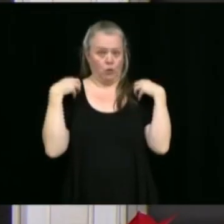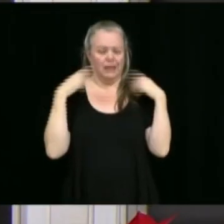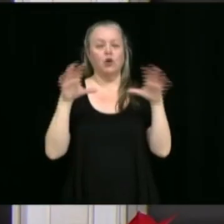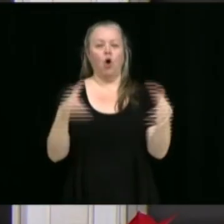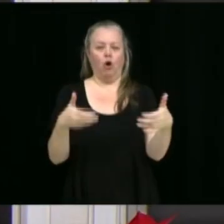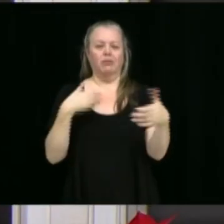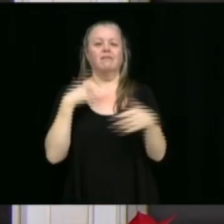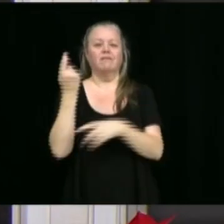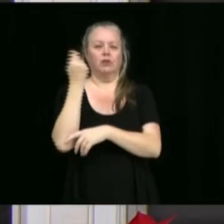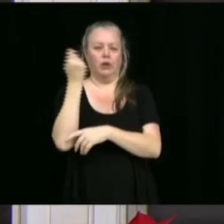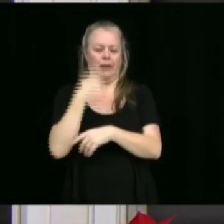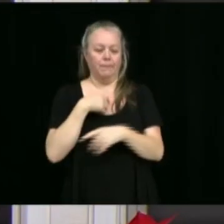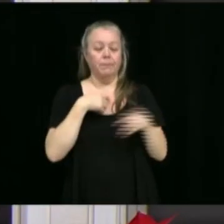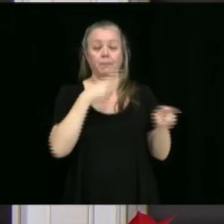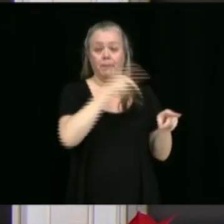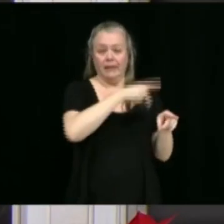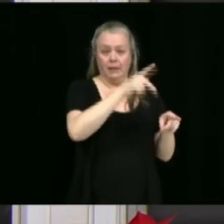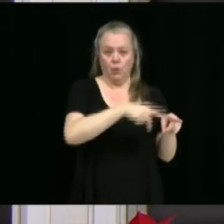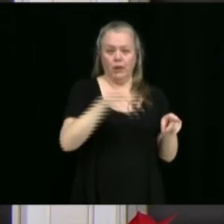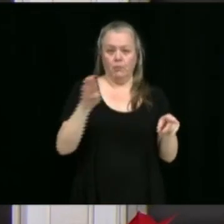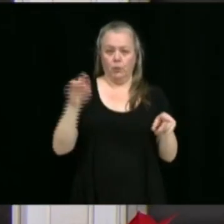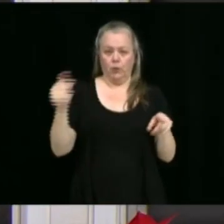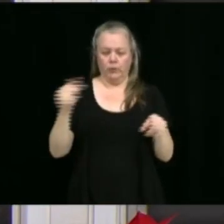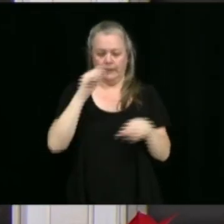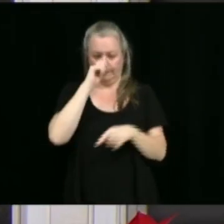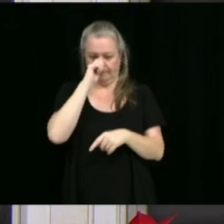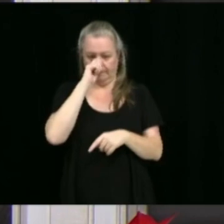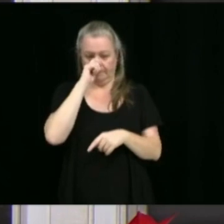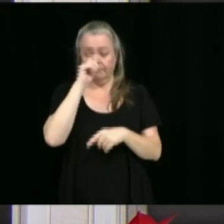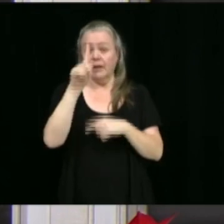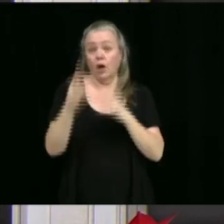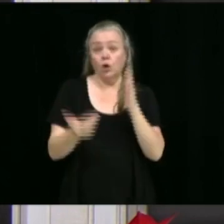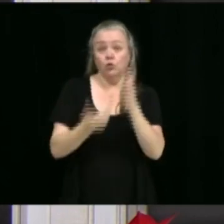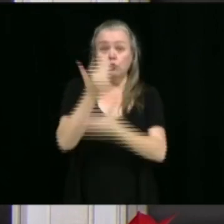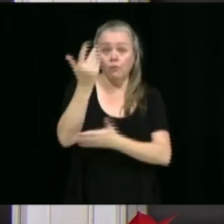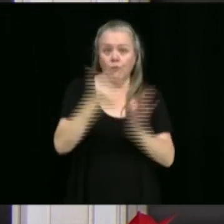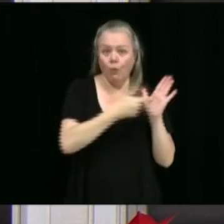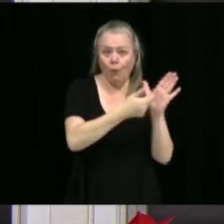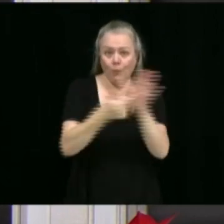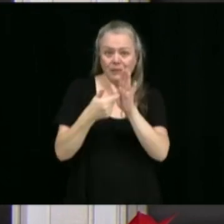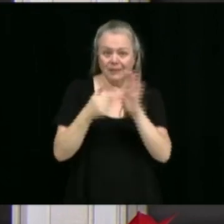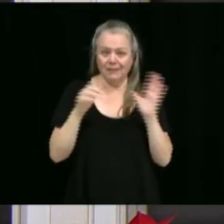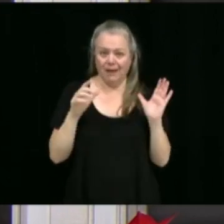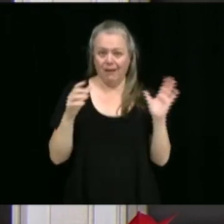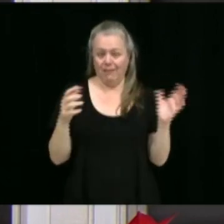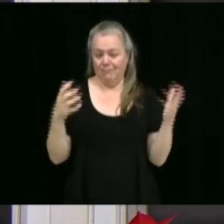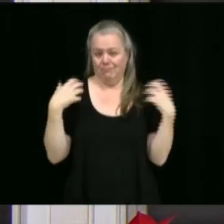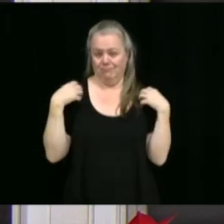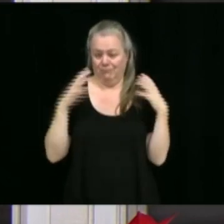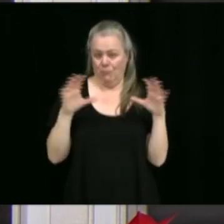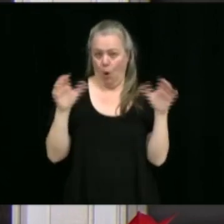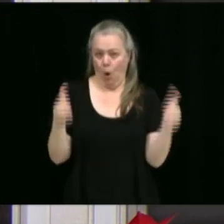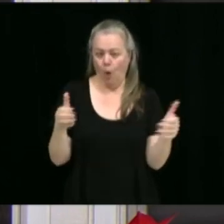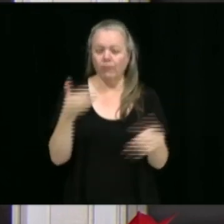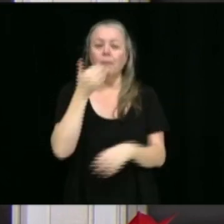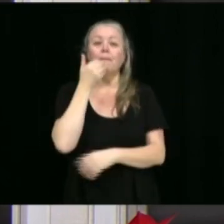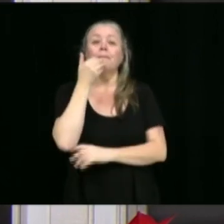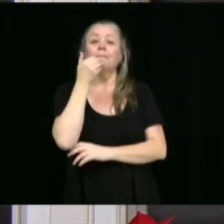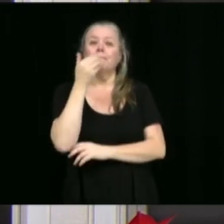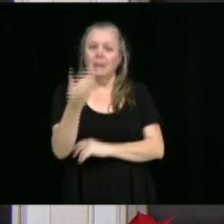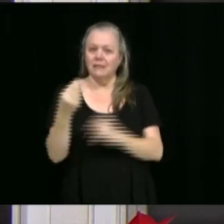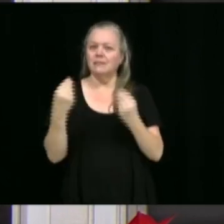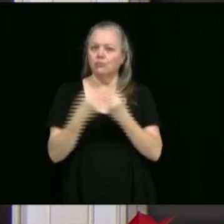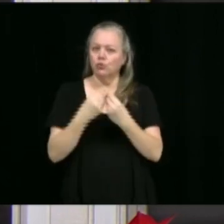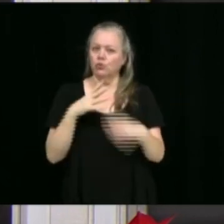Patrick Paulin, Benoît Gauthier. À tous ces nouveaux représentants de l'Ordre, je tiens à vous remercier pour votre engagement. Puis